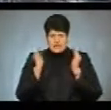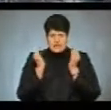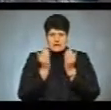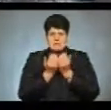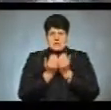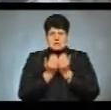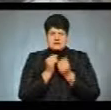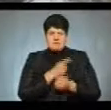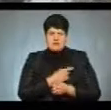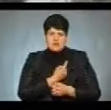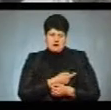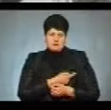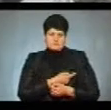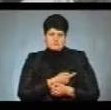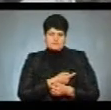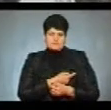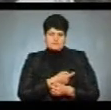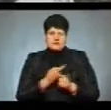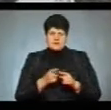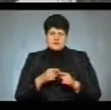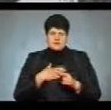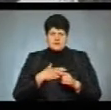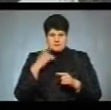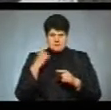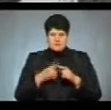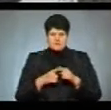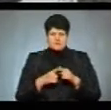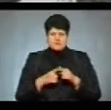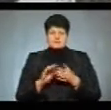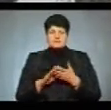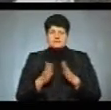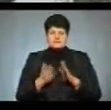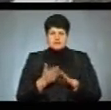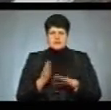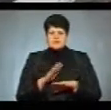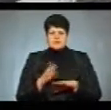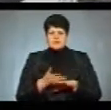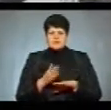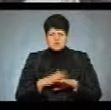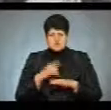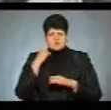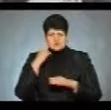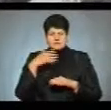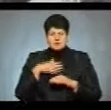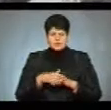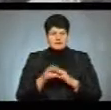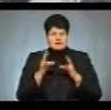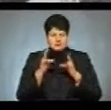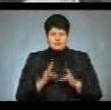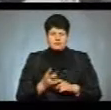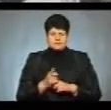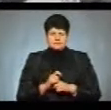він, ну, це мій брат, він трошки в, тяжко, ну, в стані не тяжкому при свідомості, але